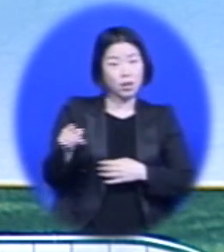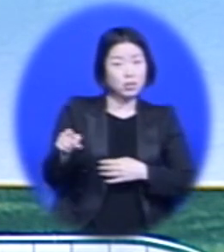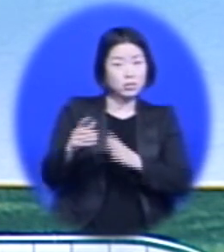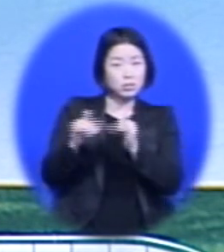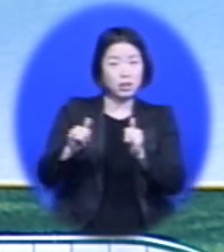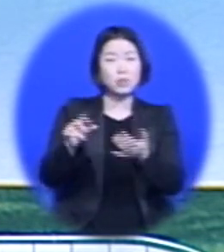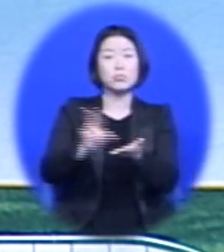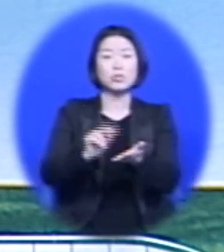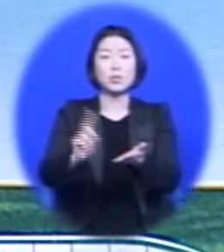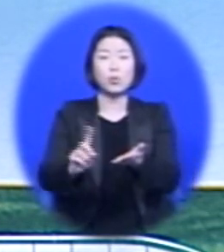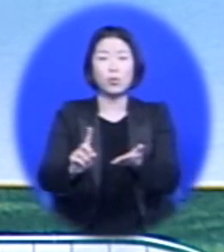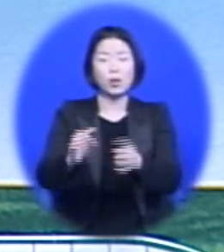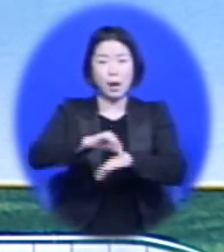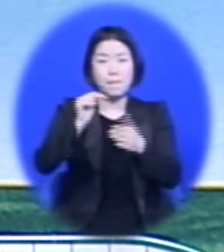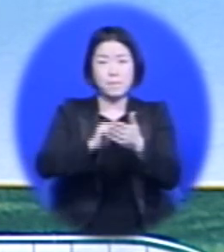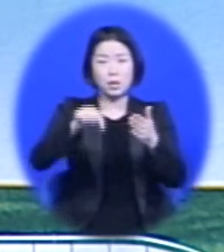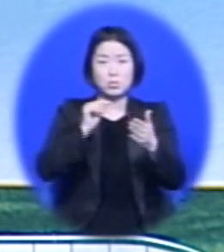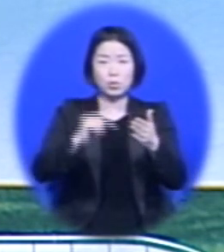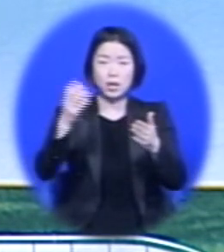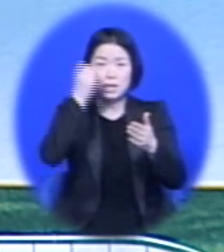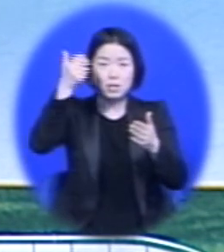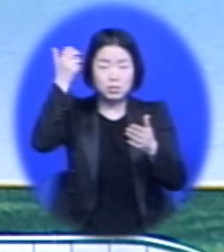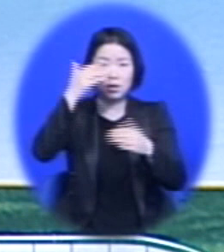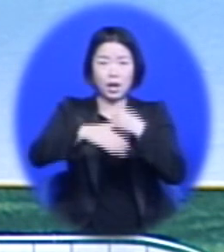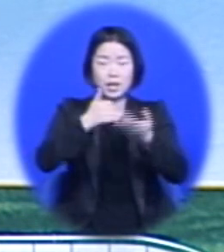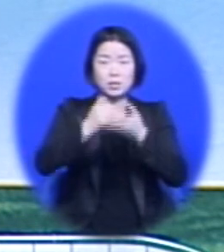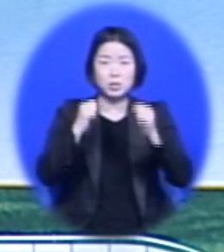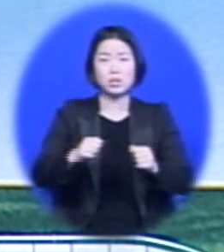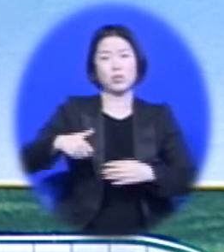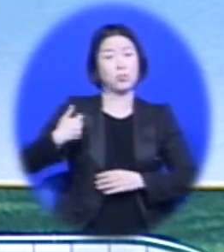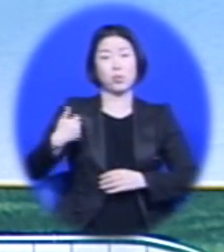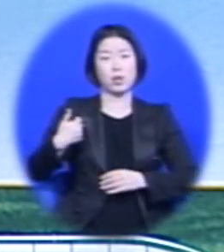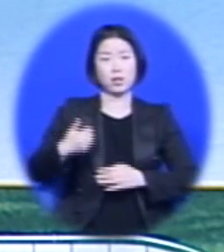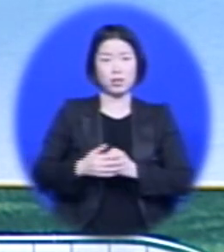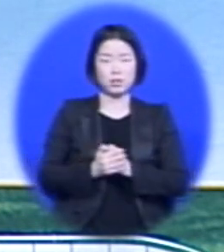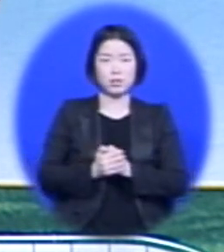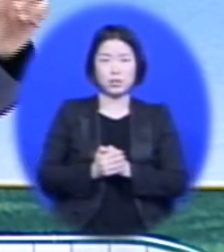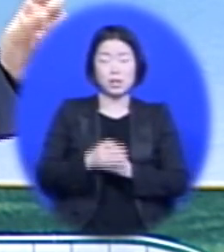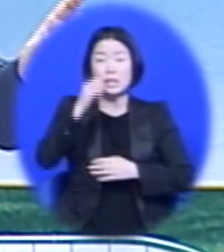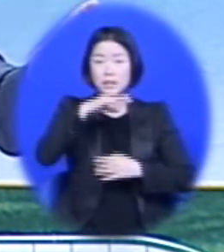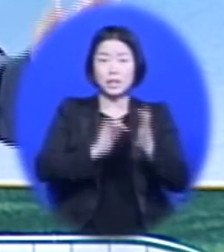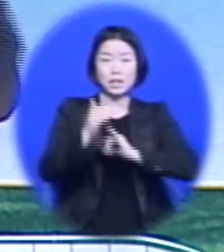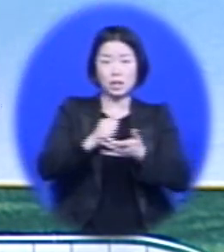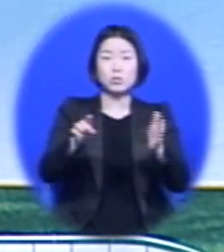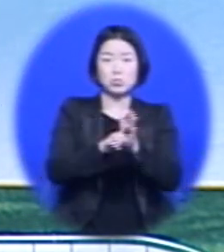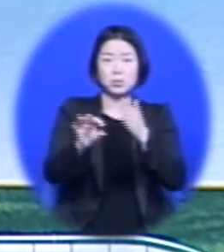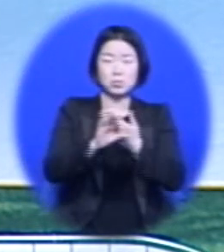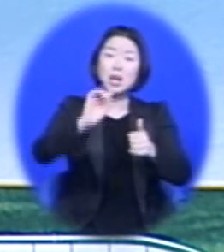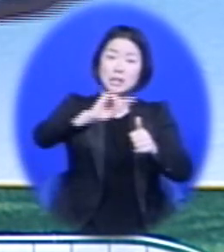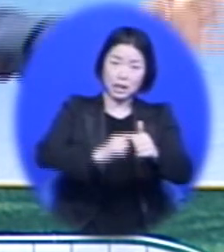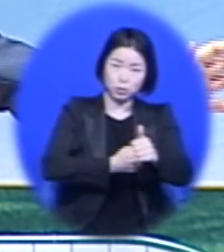문제입니까? 마음속에 성령 하나님이 계신 것을 모르는 것입니다. 그냥 예수 믿으면